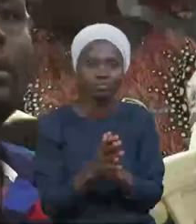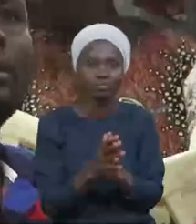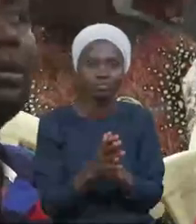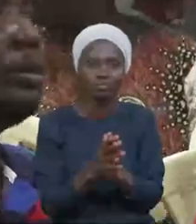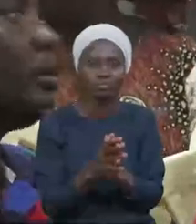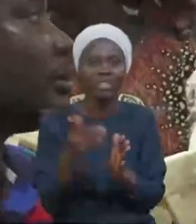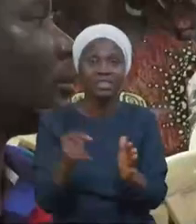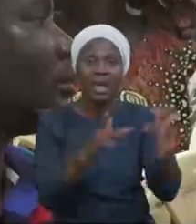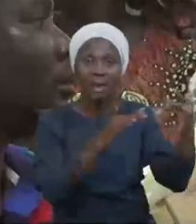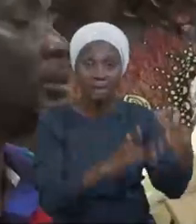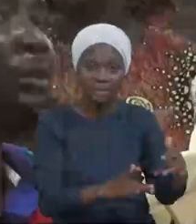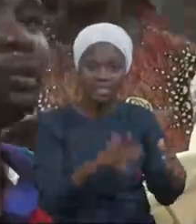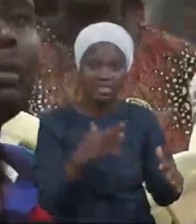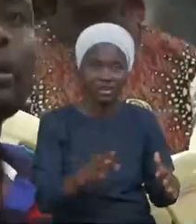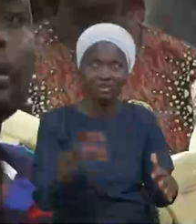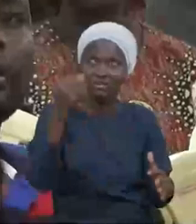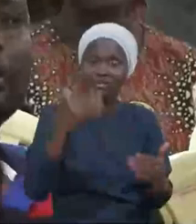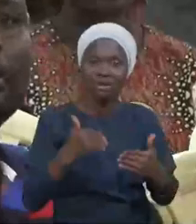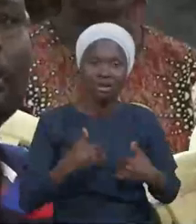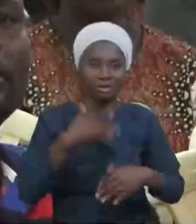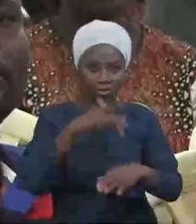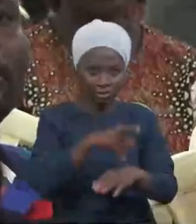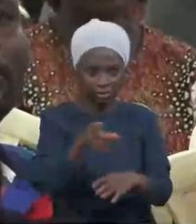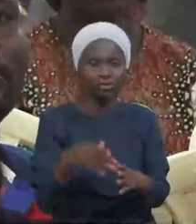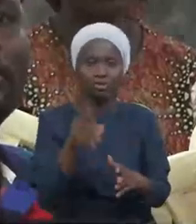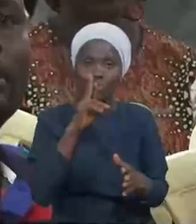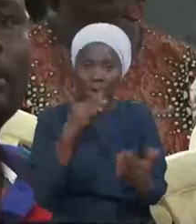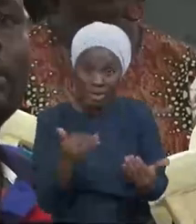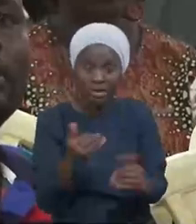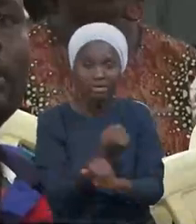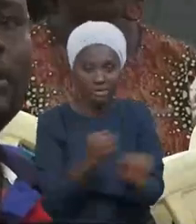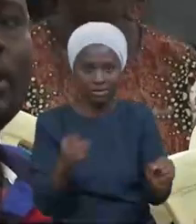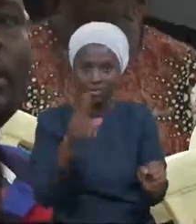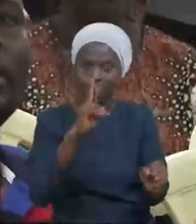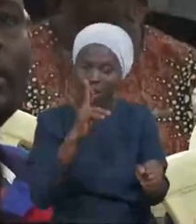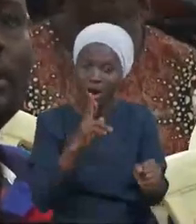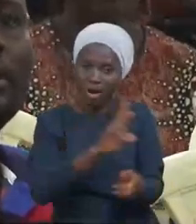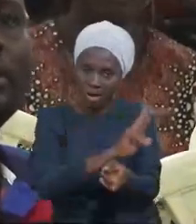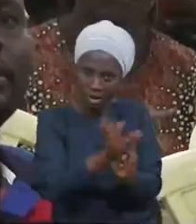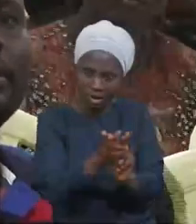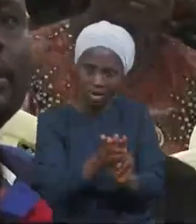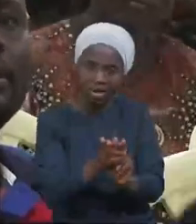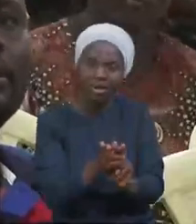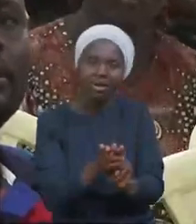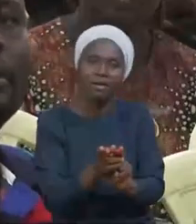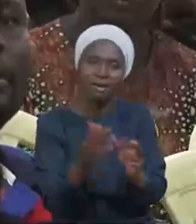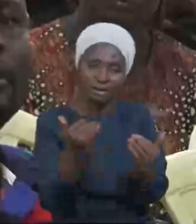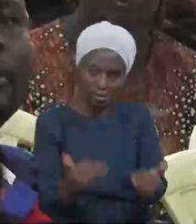La miséricorde de Dieu t'a atteint. Tu es sauvé, né de nouveau. Nos conseillers sont là.